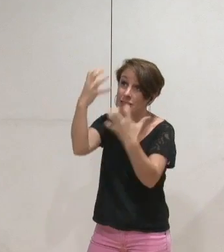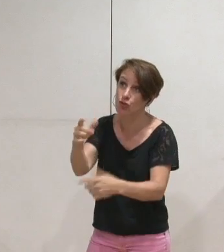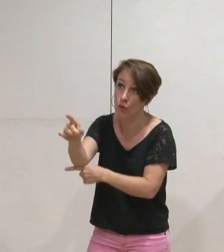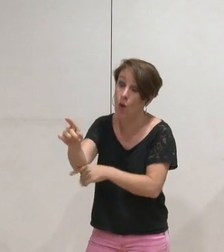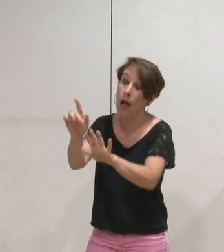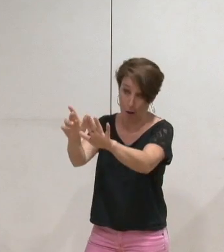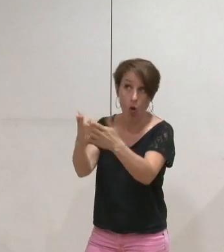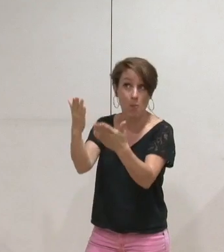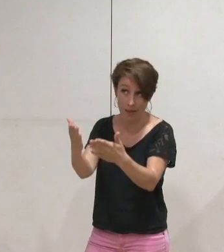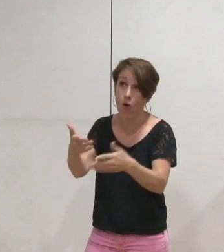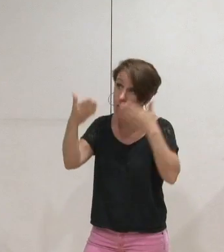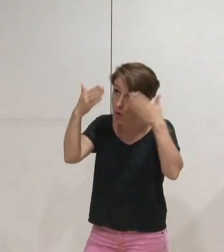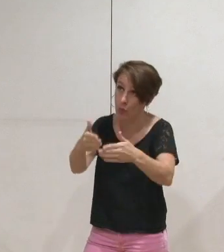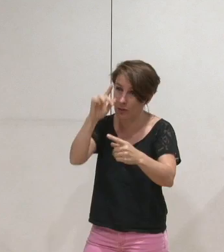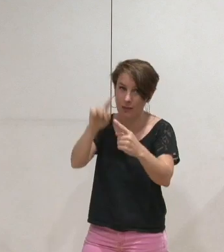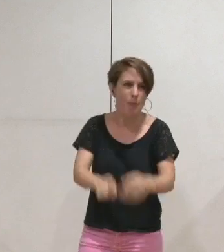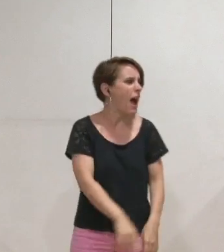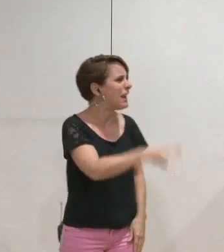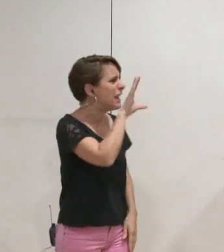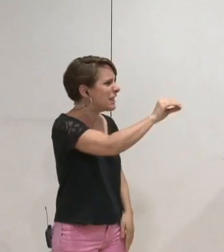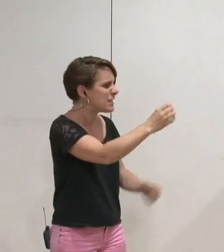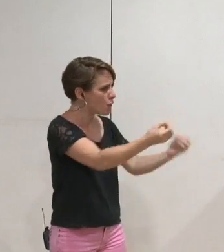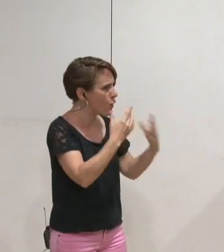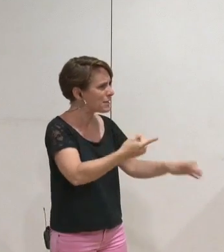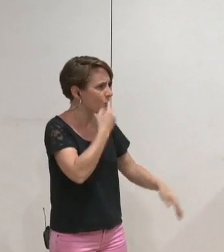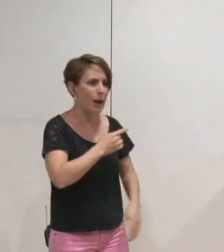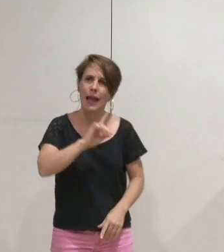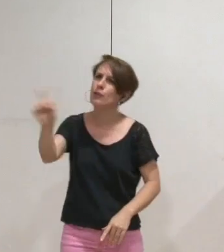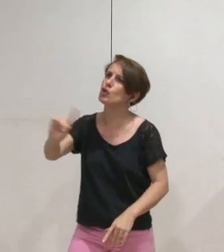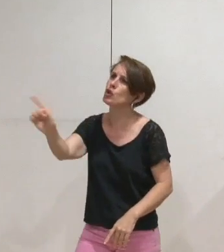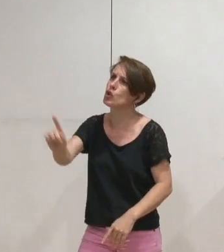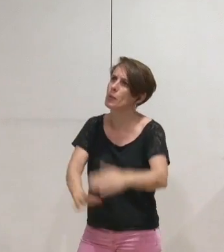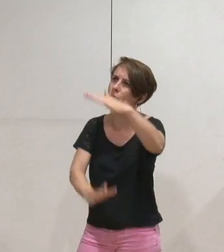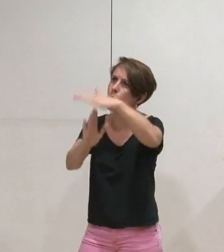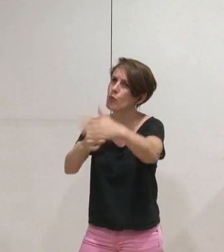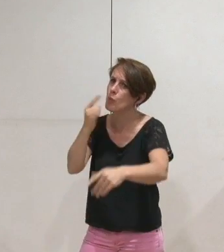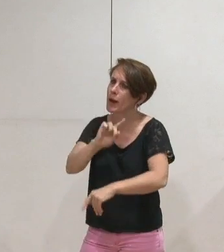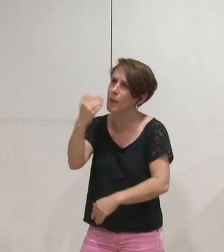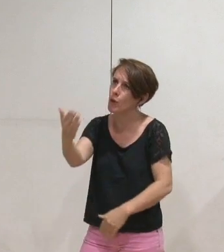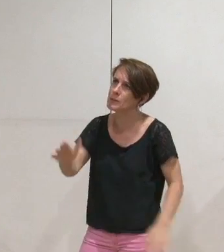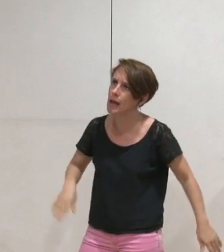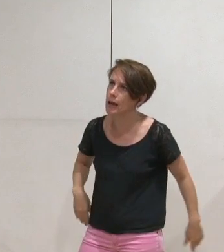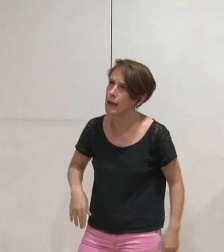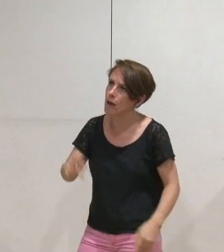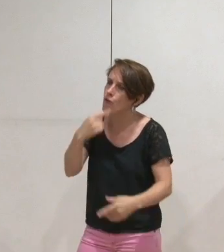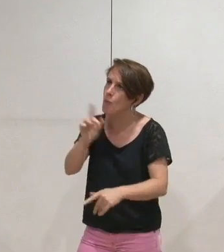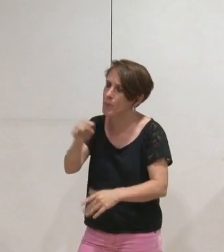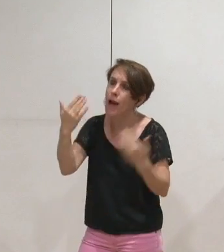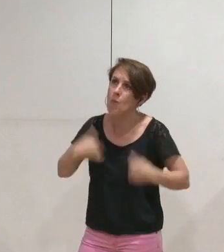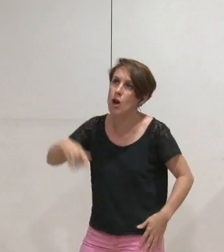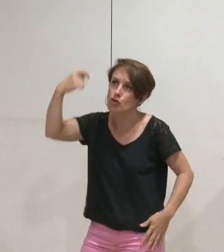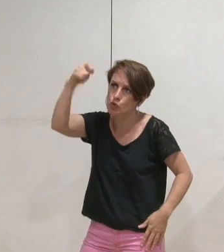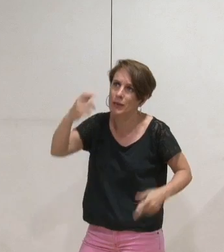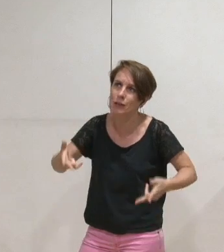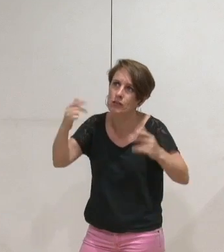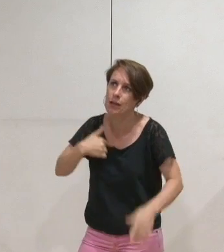allezy venez F tazous et laisso attendez vous parlez pas comme ça monieêes GS laissez